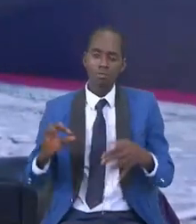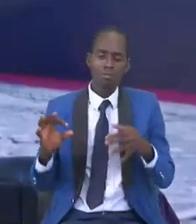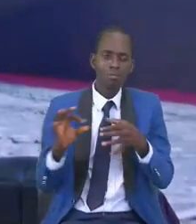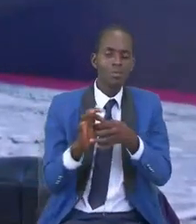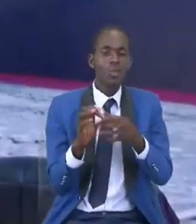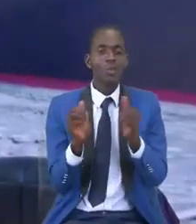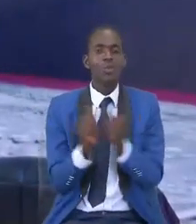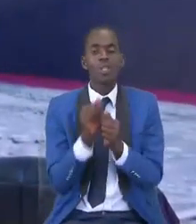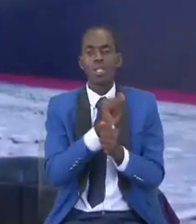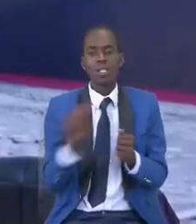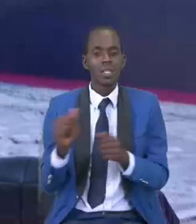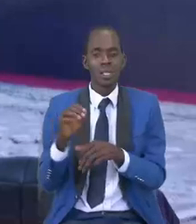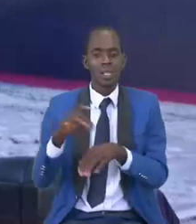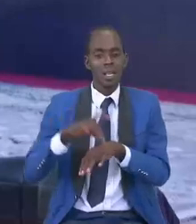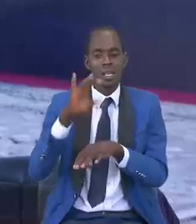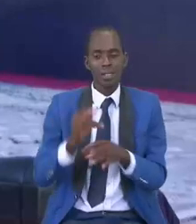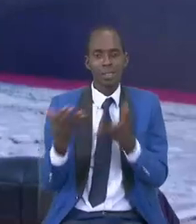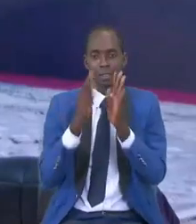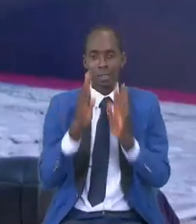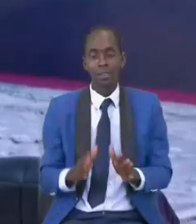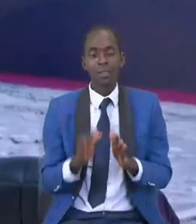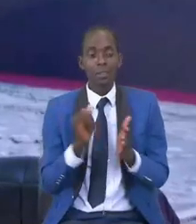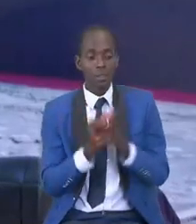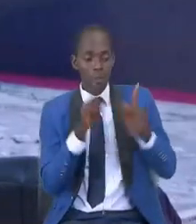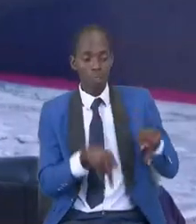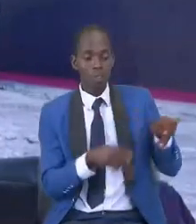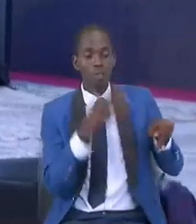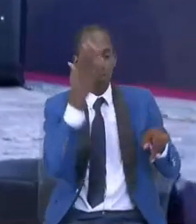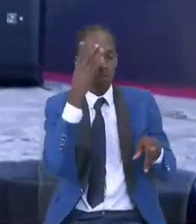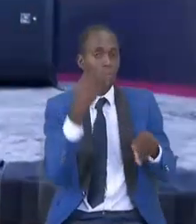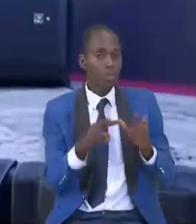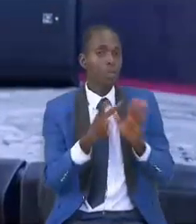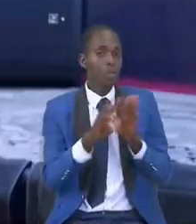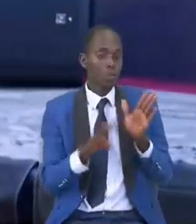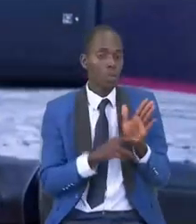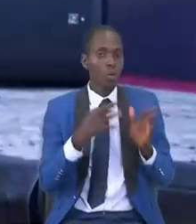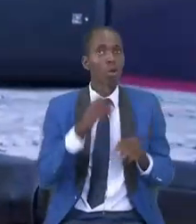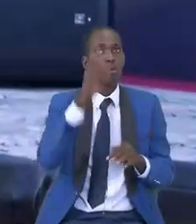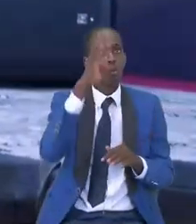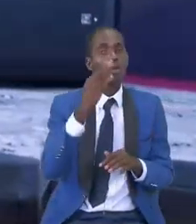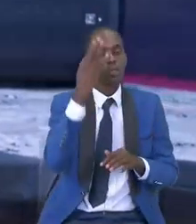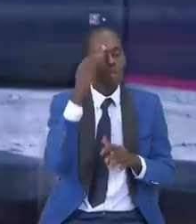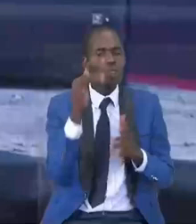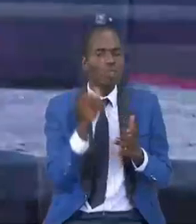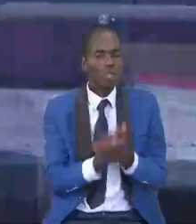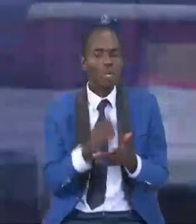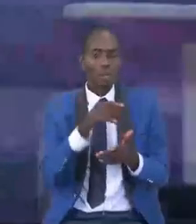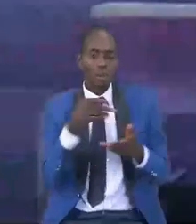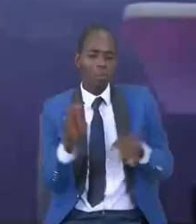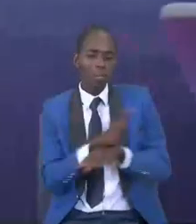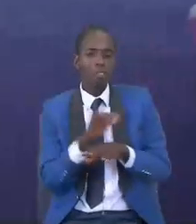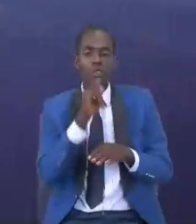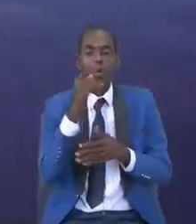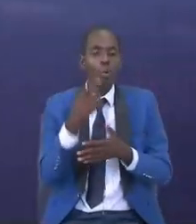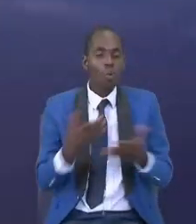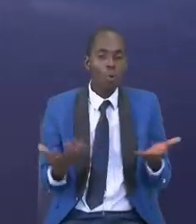vous associez à un serviteur charnel. Cette personne connaît la volonté de Dieu. Il sait que les affaires, ce n'est pas ce que Dieu l'appelle